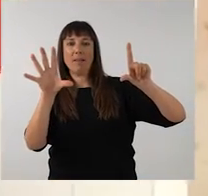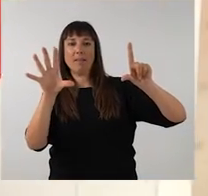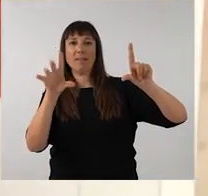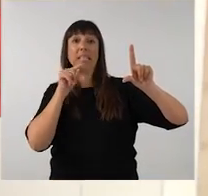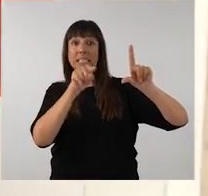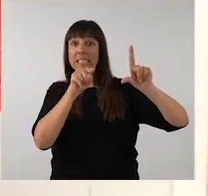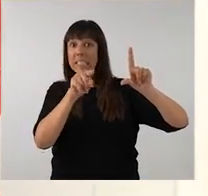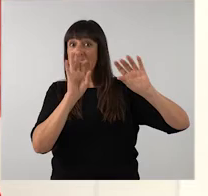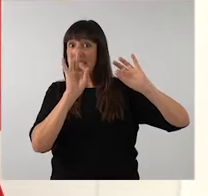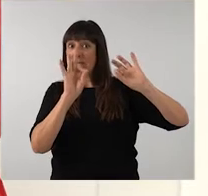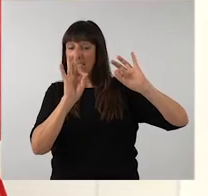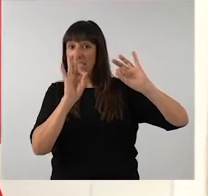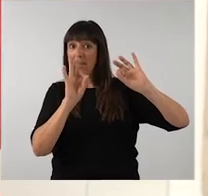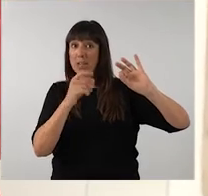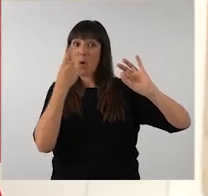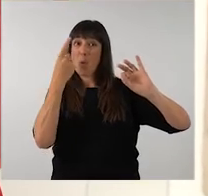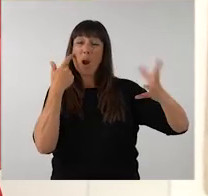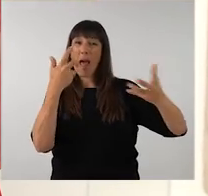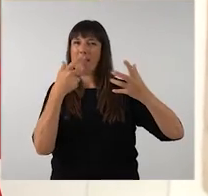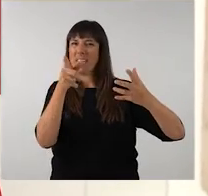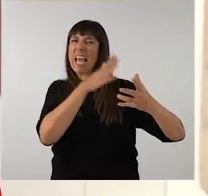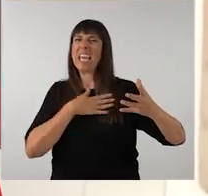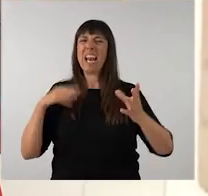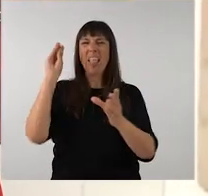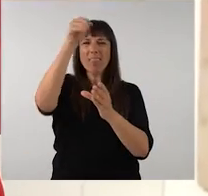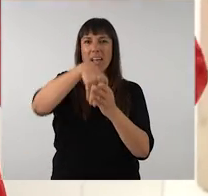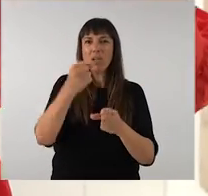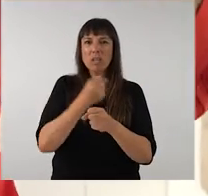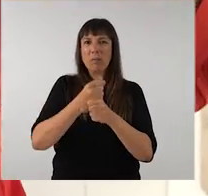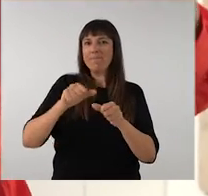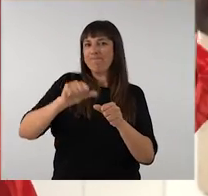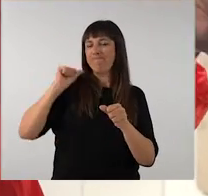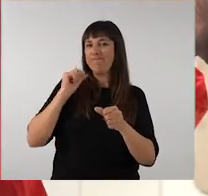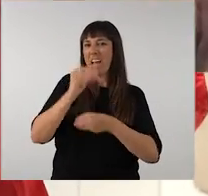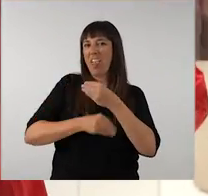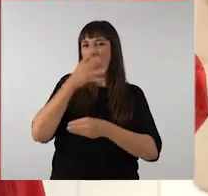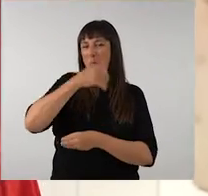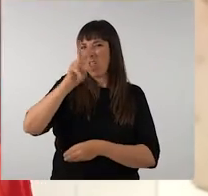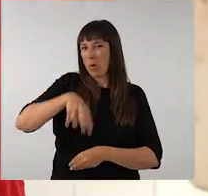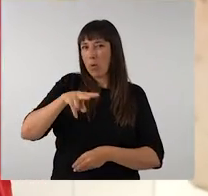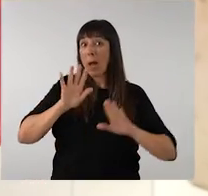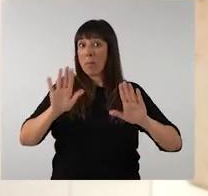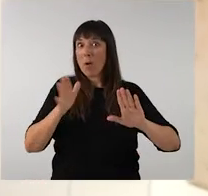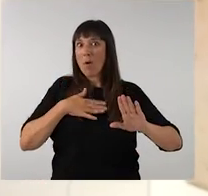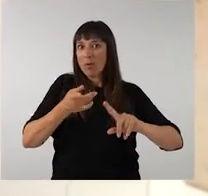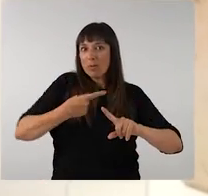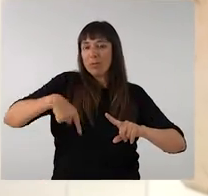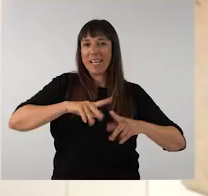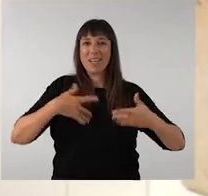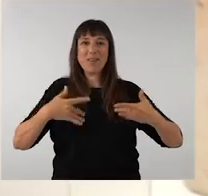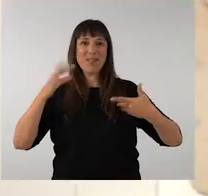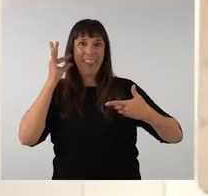doncs, de cantó a cantó de la pantalla. Hi havia una peça que ell volia que formés part d'aquest cos de treball i que mai va poder arribar a